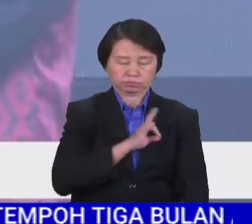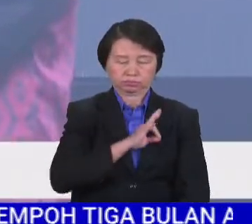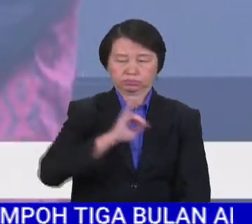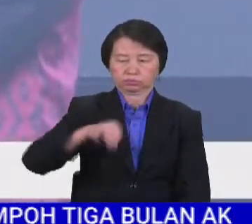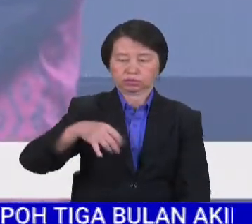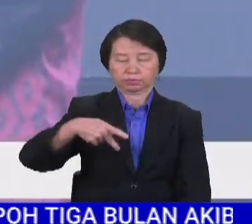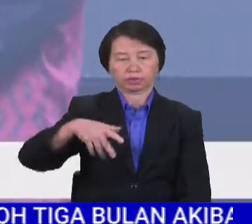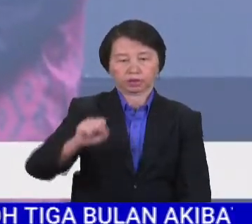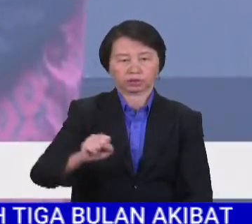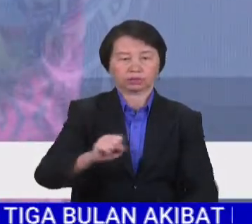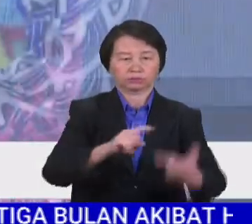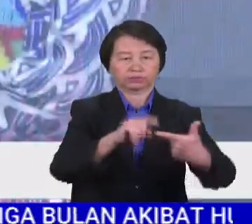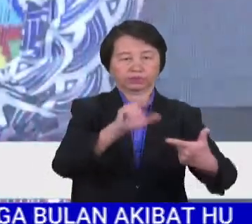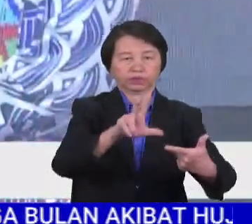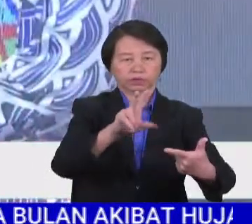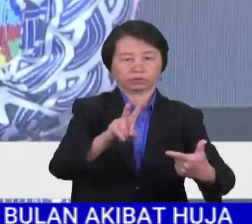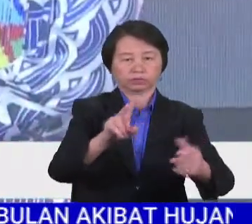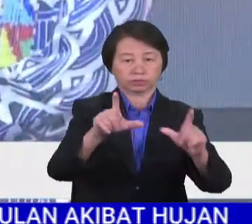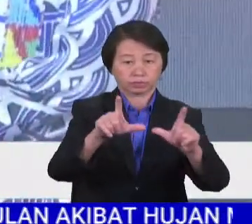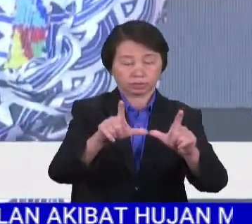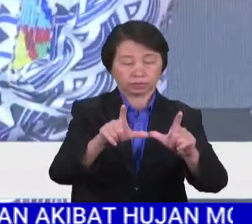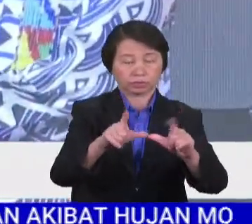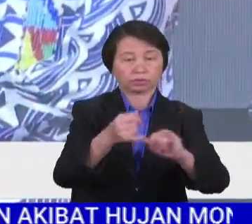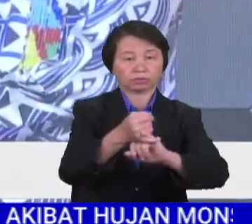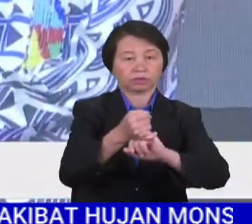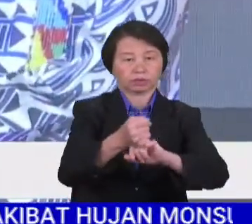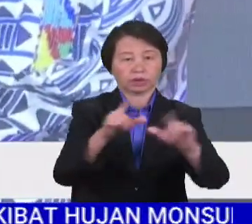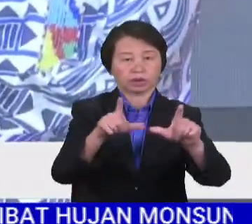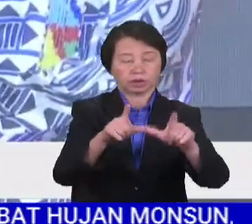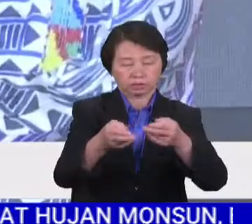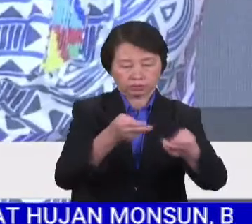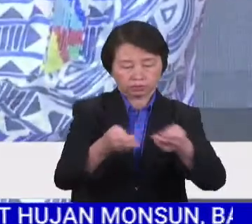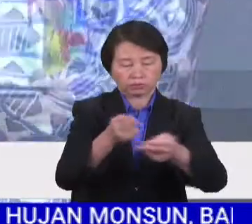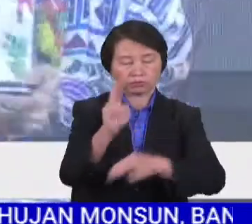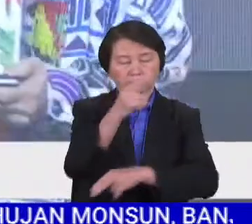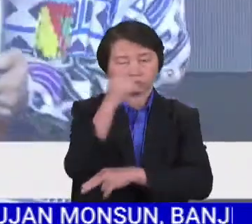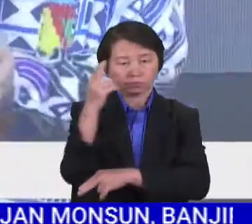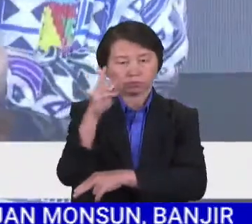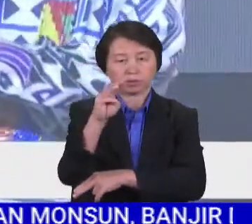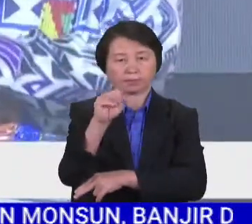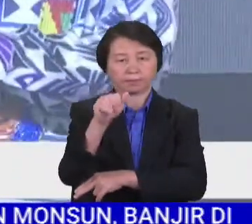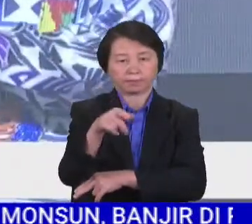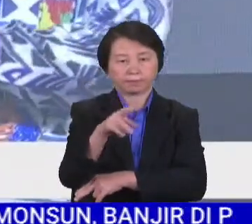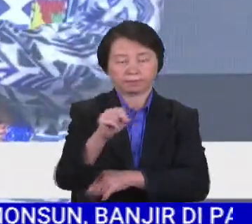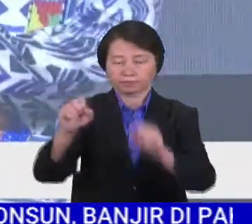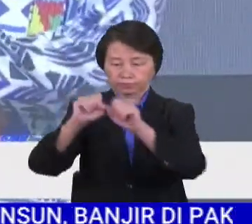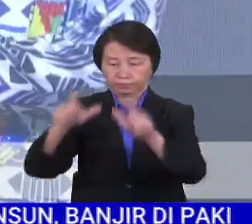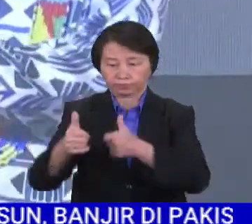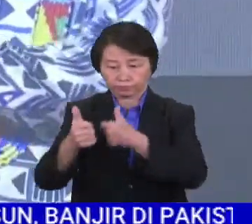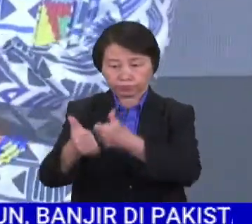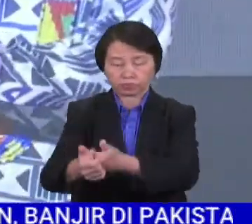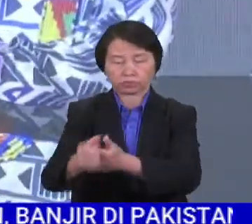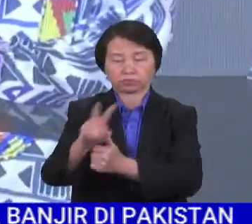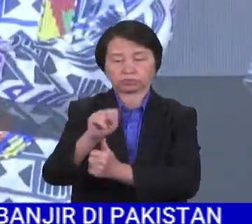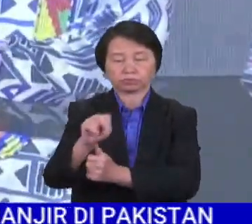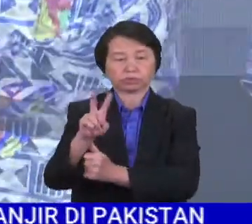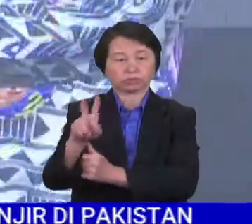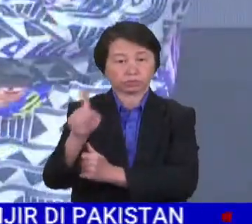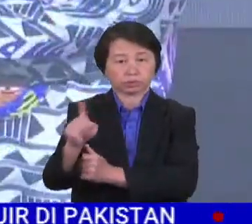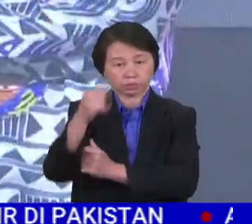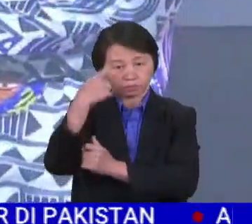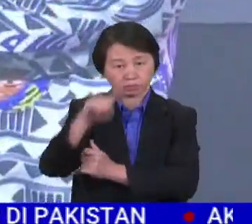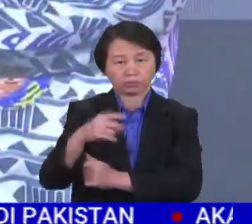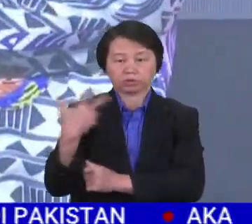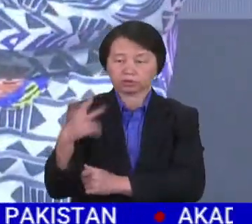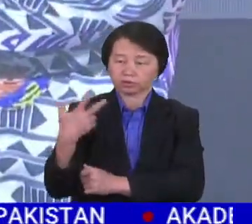tangan GPS 32 pemegang listen perjanjian listen pengurusan hutan mampan sijil kepatuhan 2021